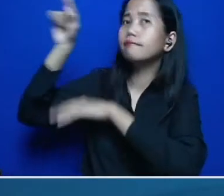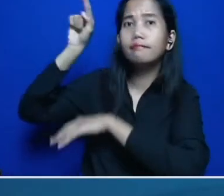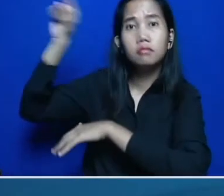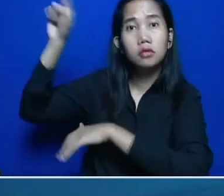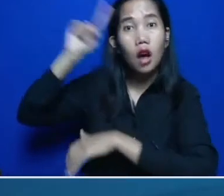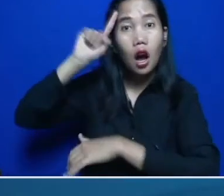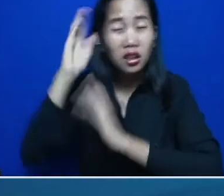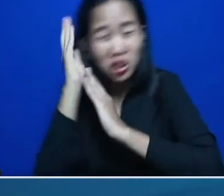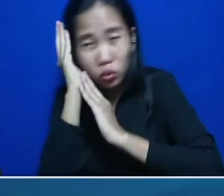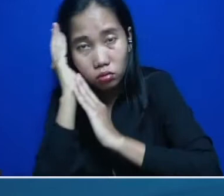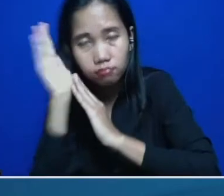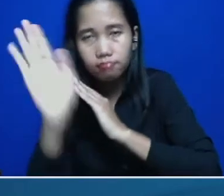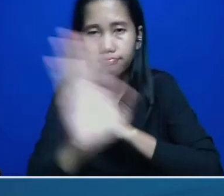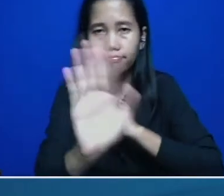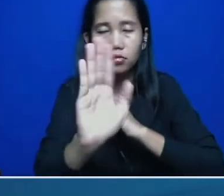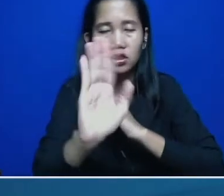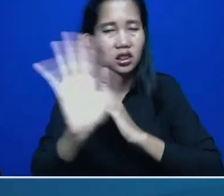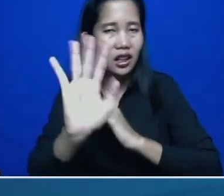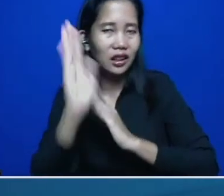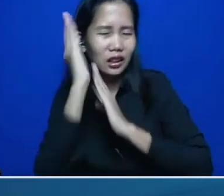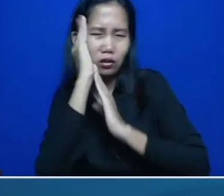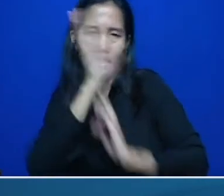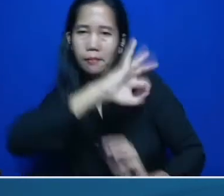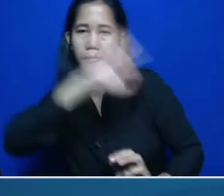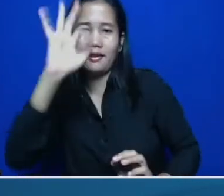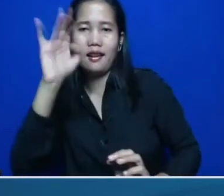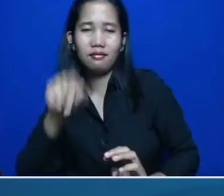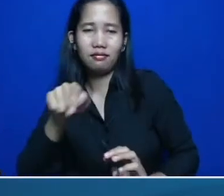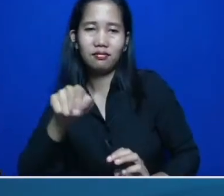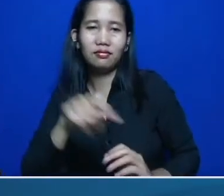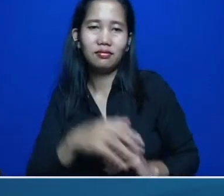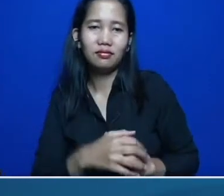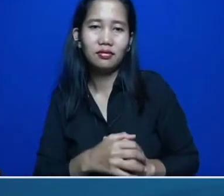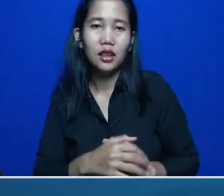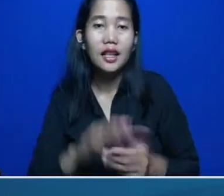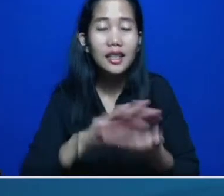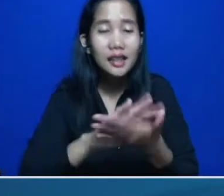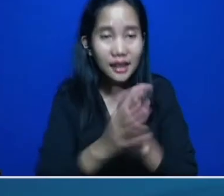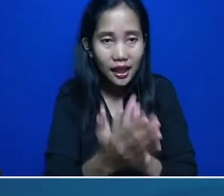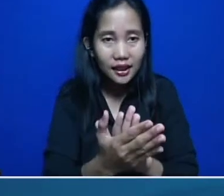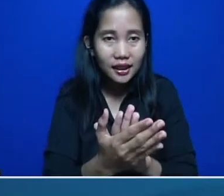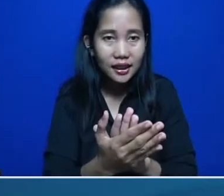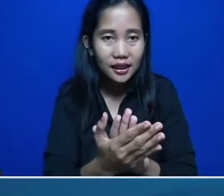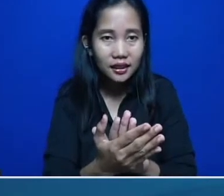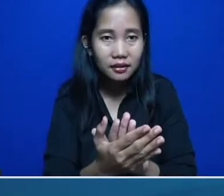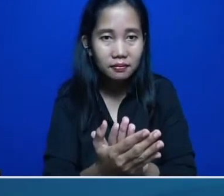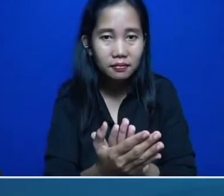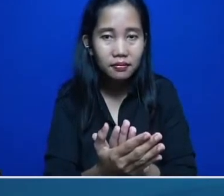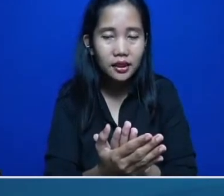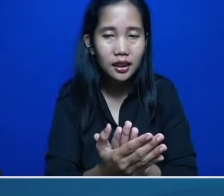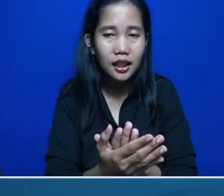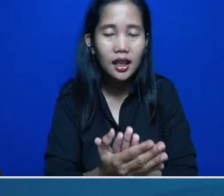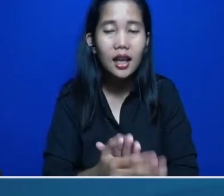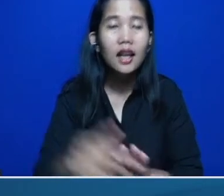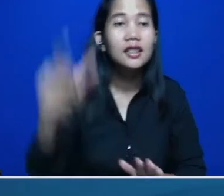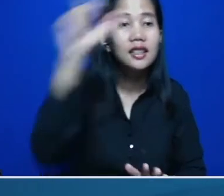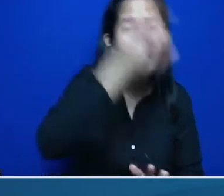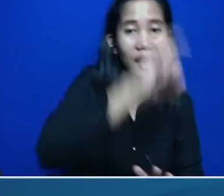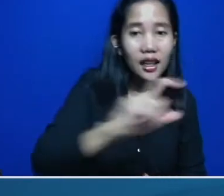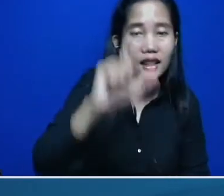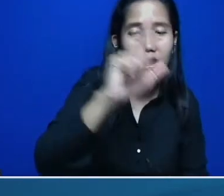bijak orang yang terhuyung-huyung karenanya jadi minuman keras anggur